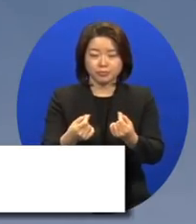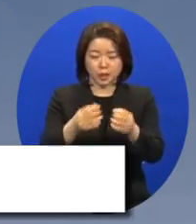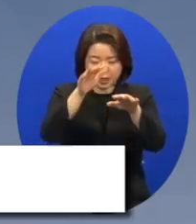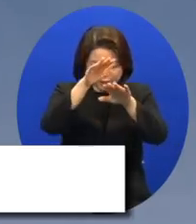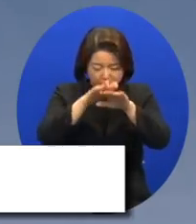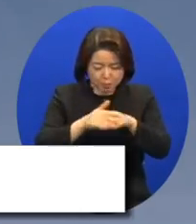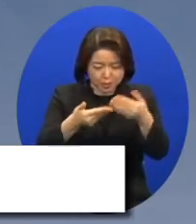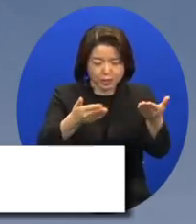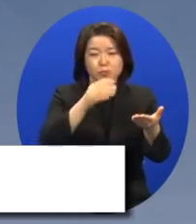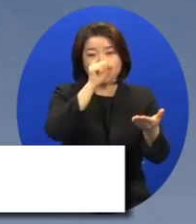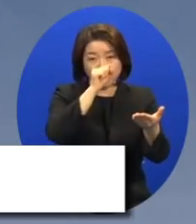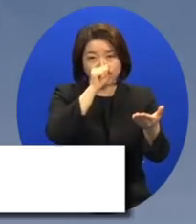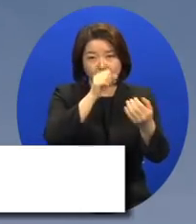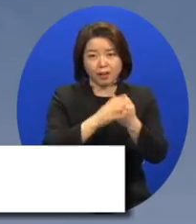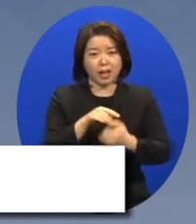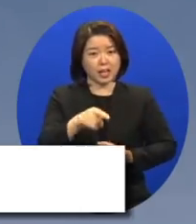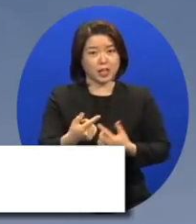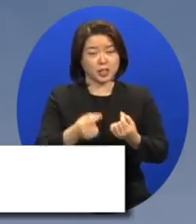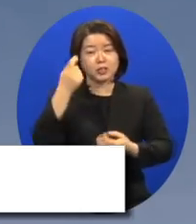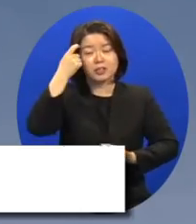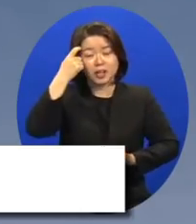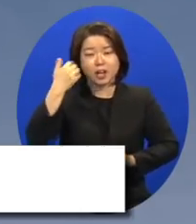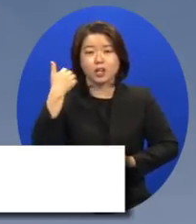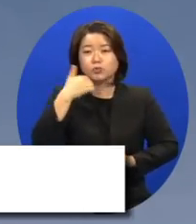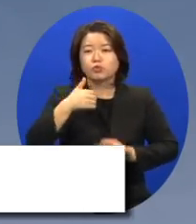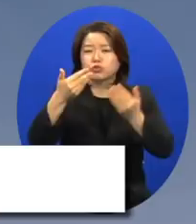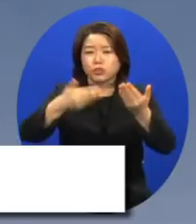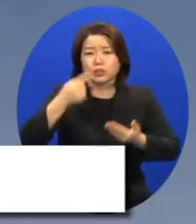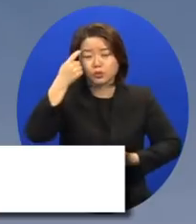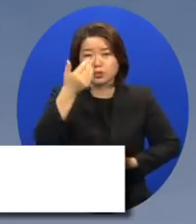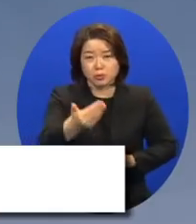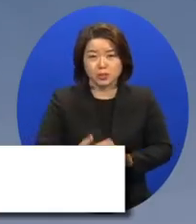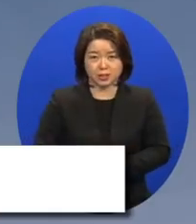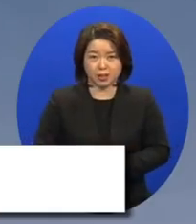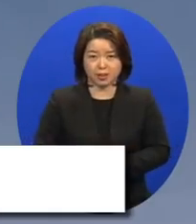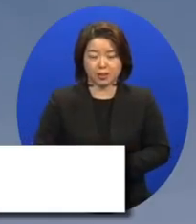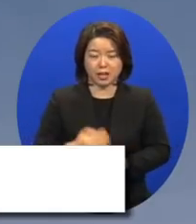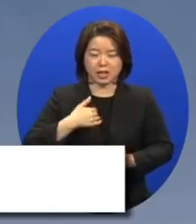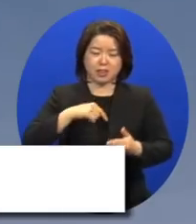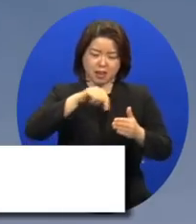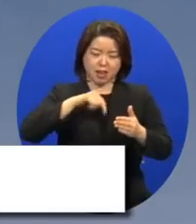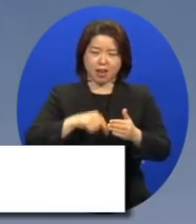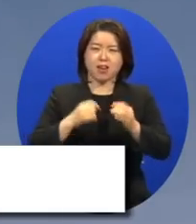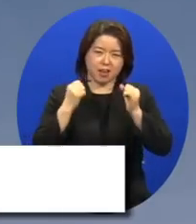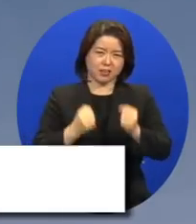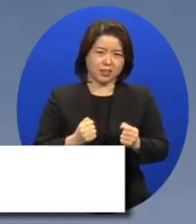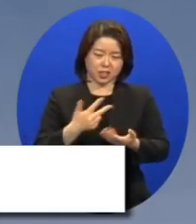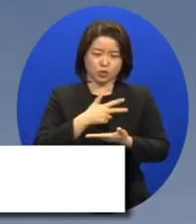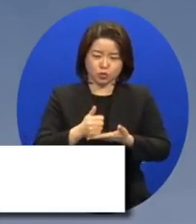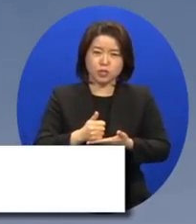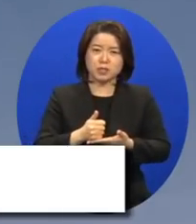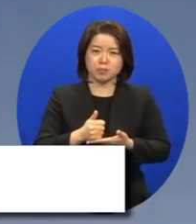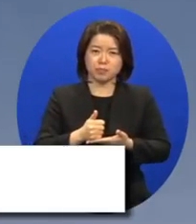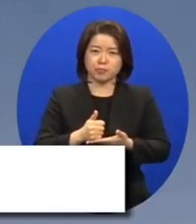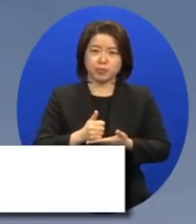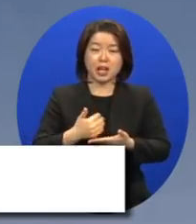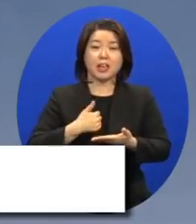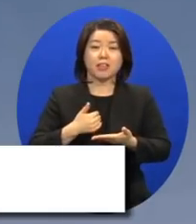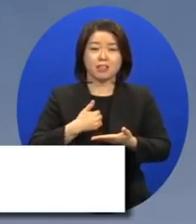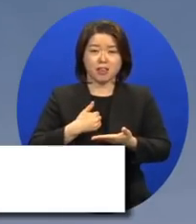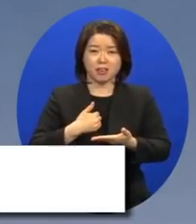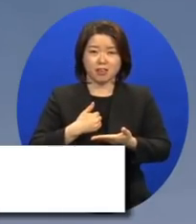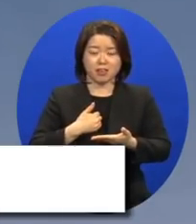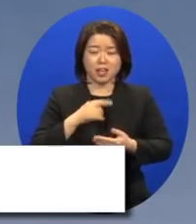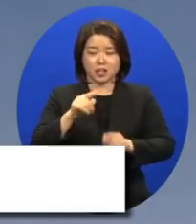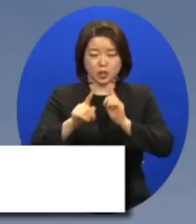좋겠다 도대체 이런 생각을 누가 주시는 겁니까 우리 안에 계신 주님이 우리에게 그렇게